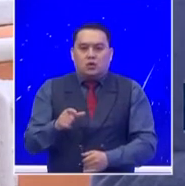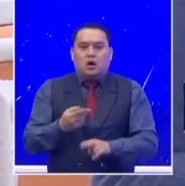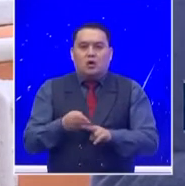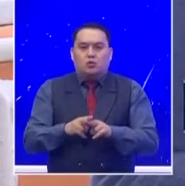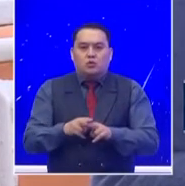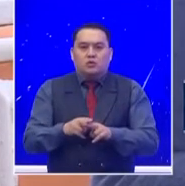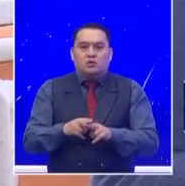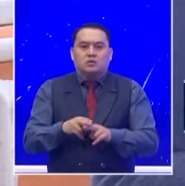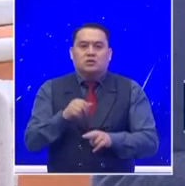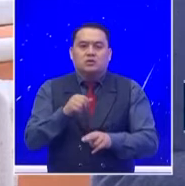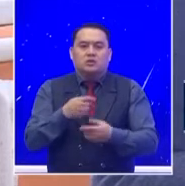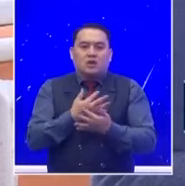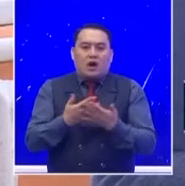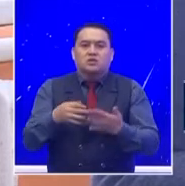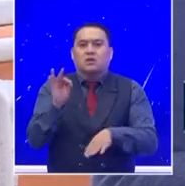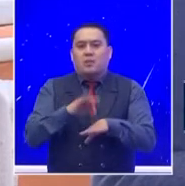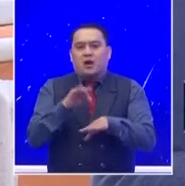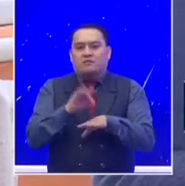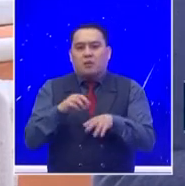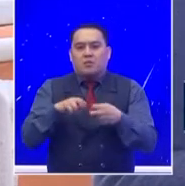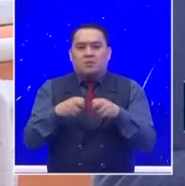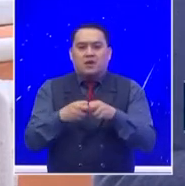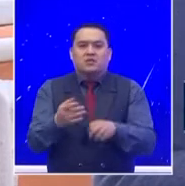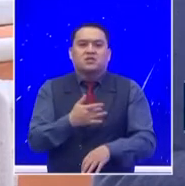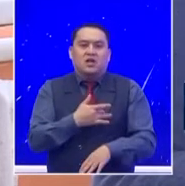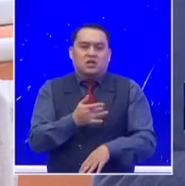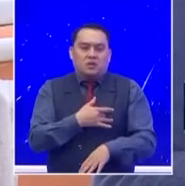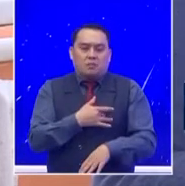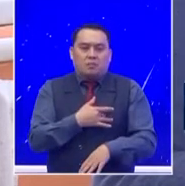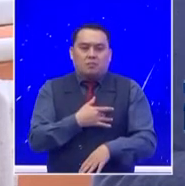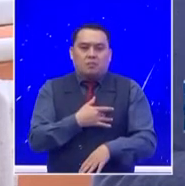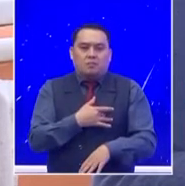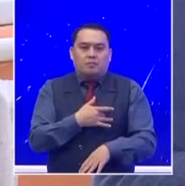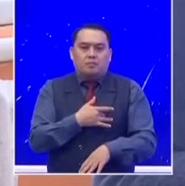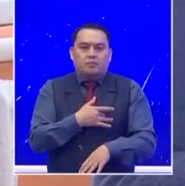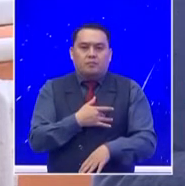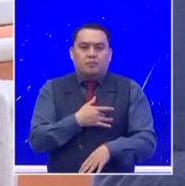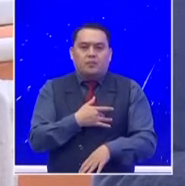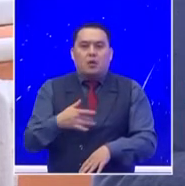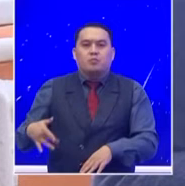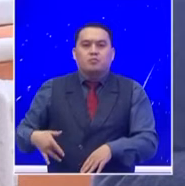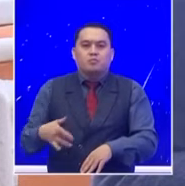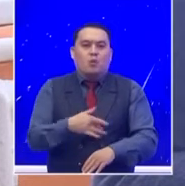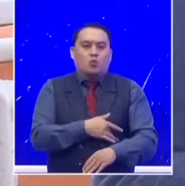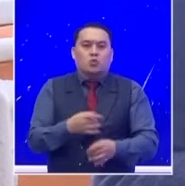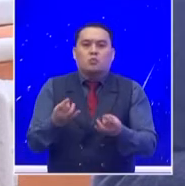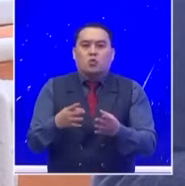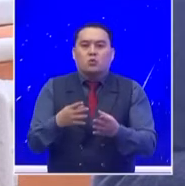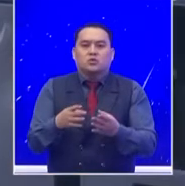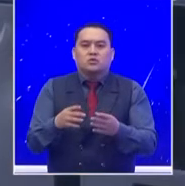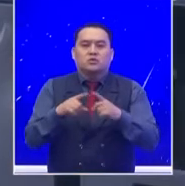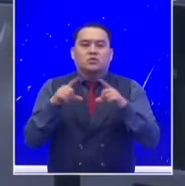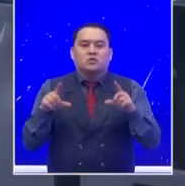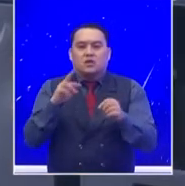имеют сахарный диабет или проблемы с сердцем, там проблемы с почками, они просто вывешивают стикер.